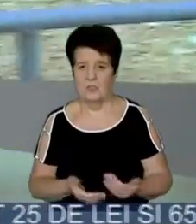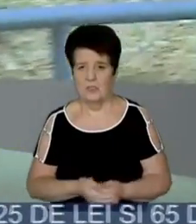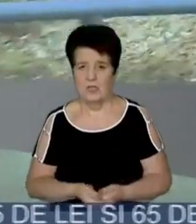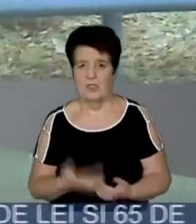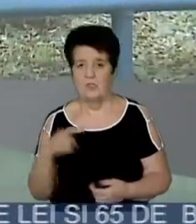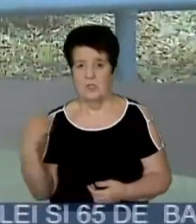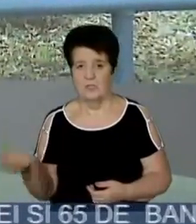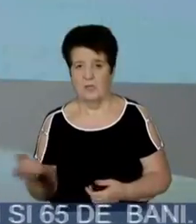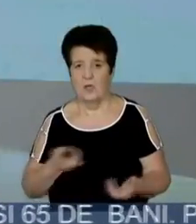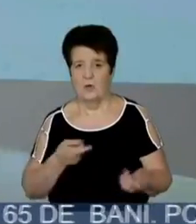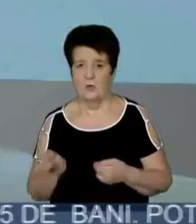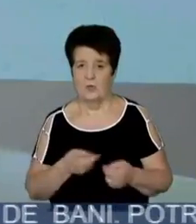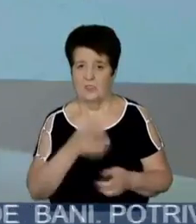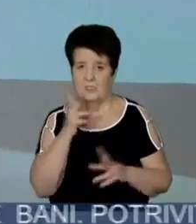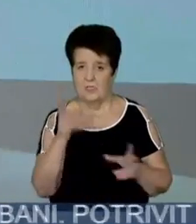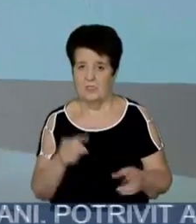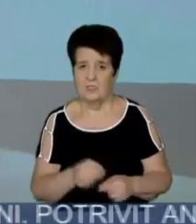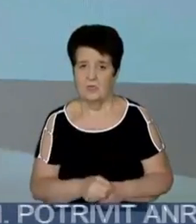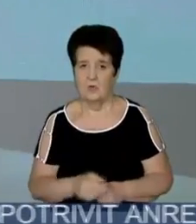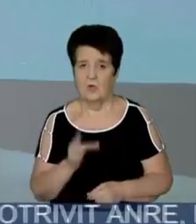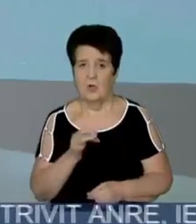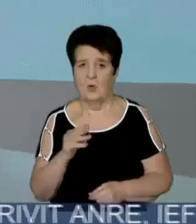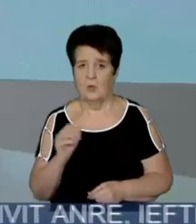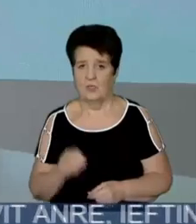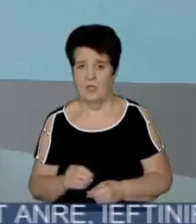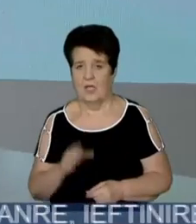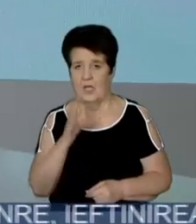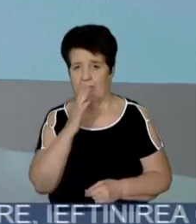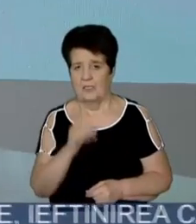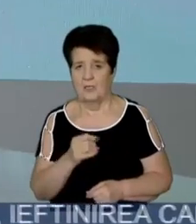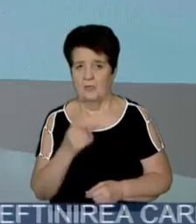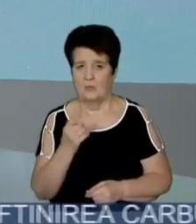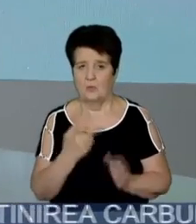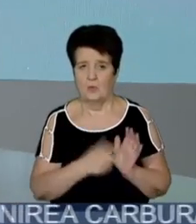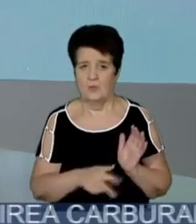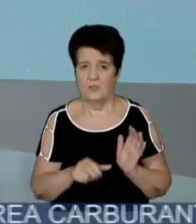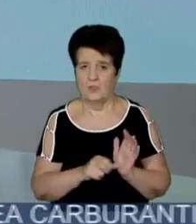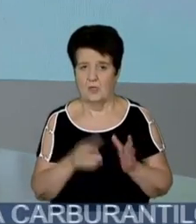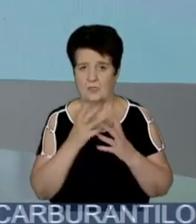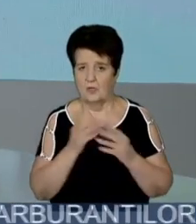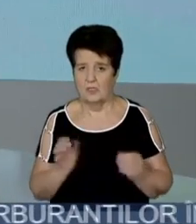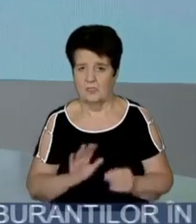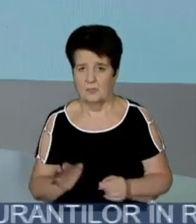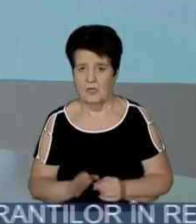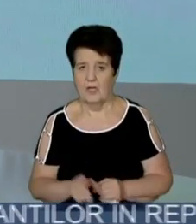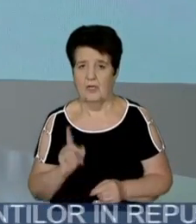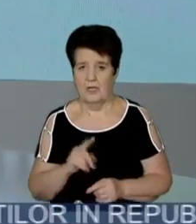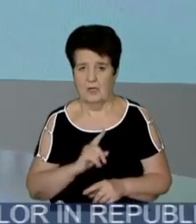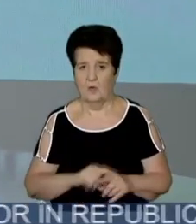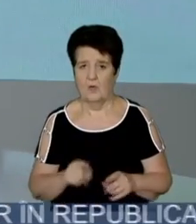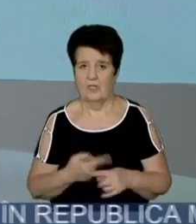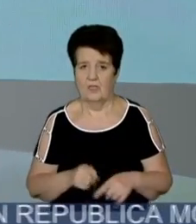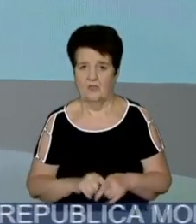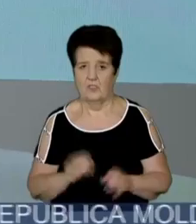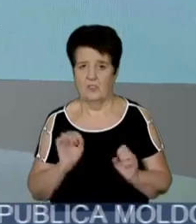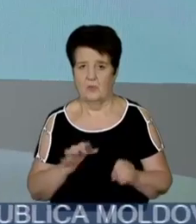De cealaltă parte, autoritățile dau asigurări că ruta de maxi-taxi 186 nu va dispărea din zonă, iar curând acestea